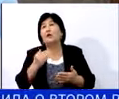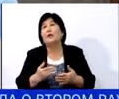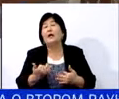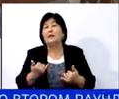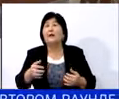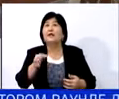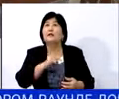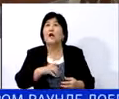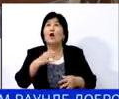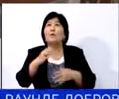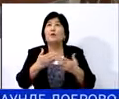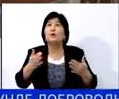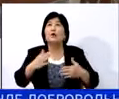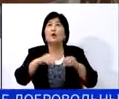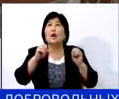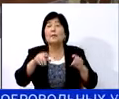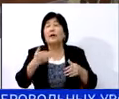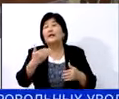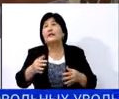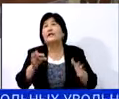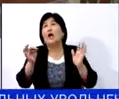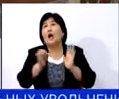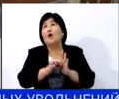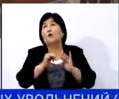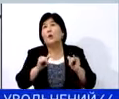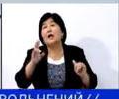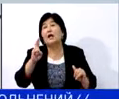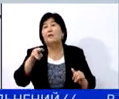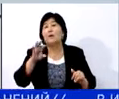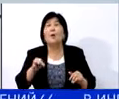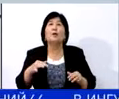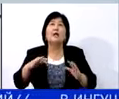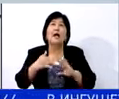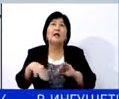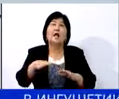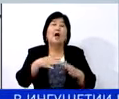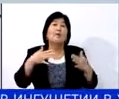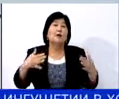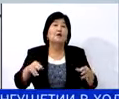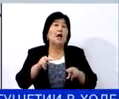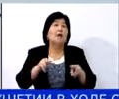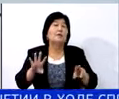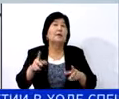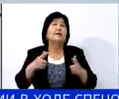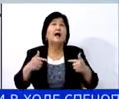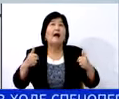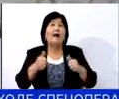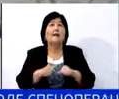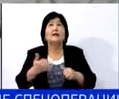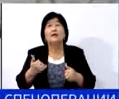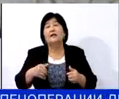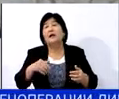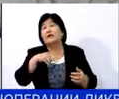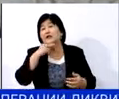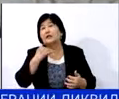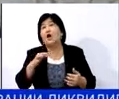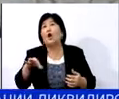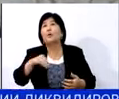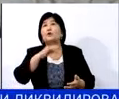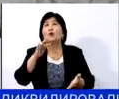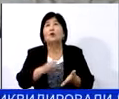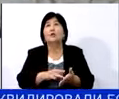применении международной практики. Среди актуальных – развитие НПО на селе. Большинство неправительственных организаций сосредоточено в областном